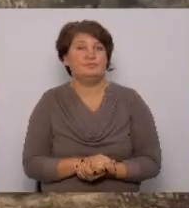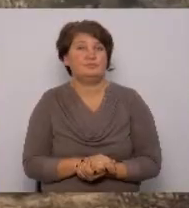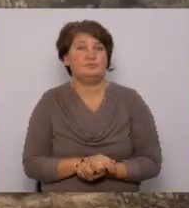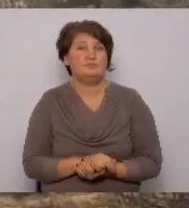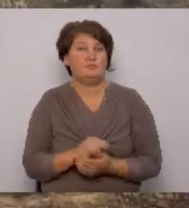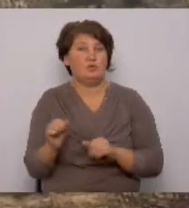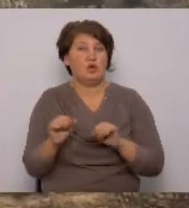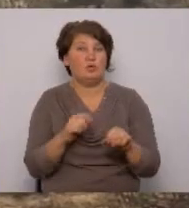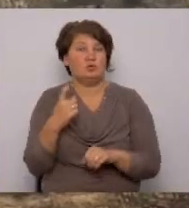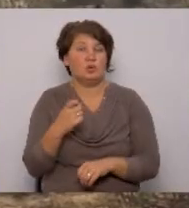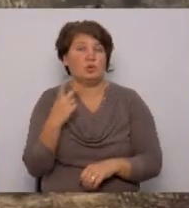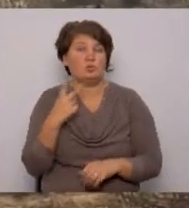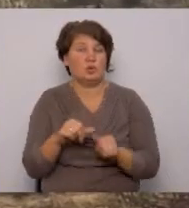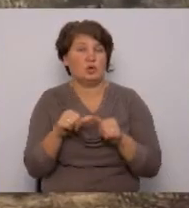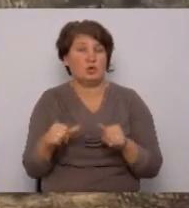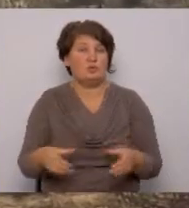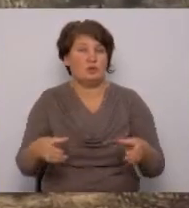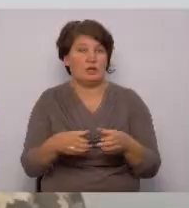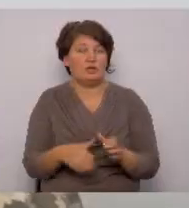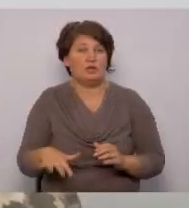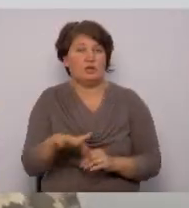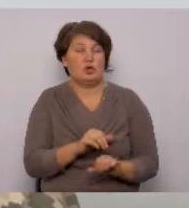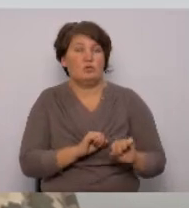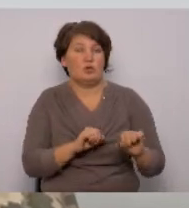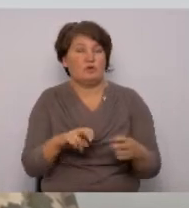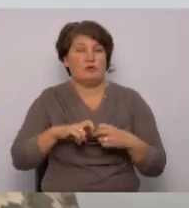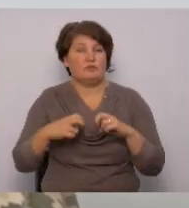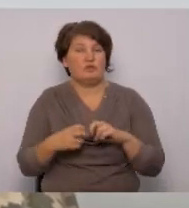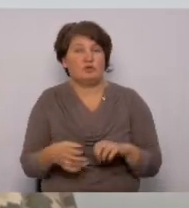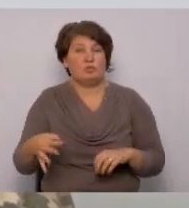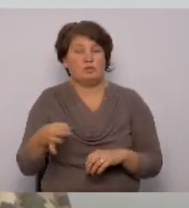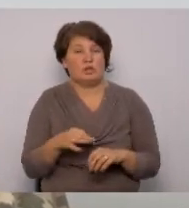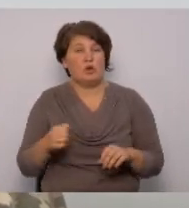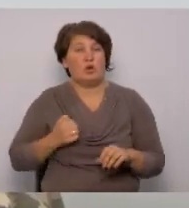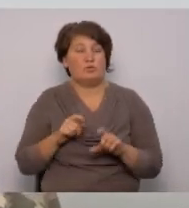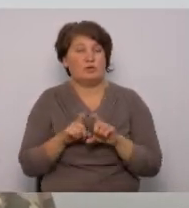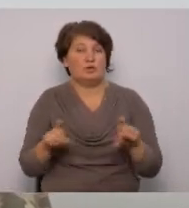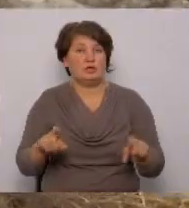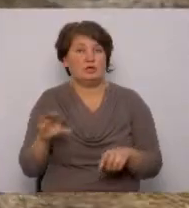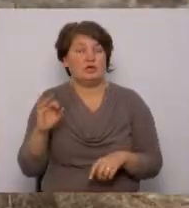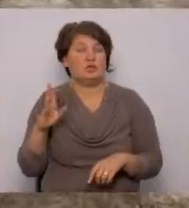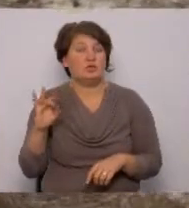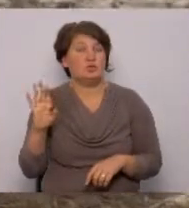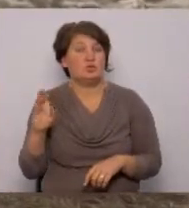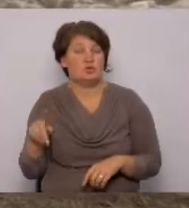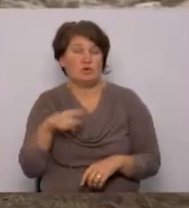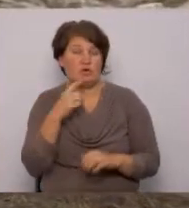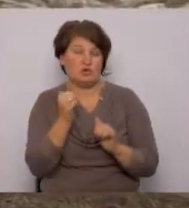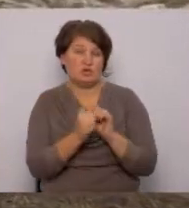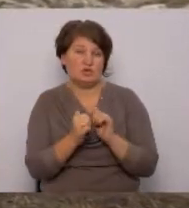Командир 102-ї окремої бригади територіальної оборони Івано-Франківського обласного комісаріату Сергій Загрійчук каже, що дуже